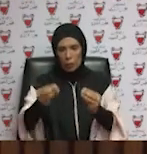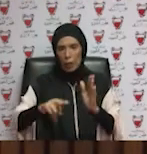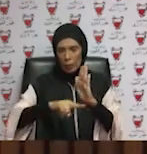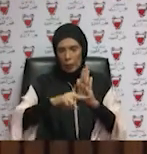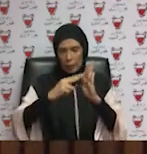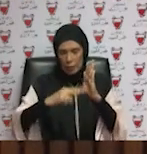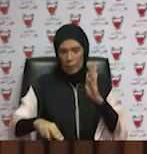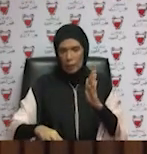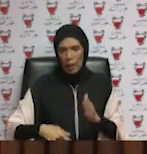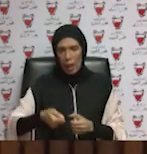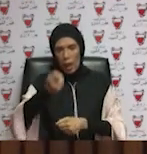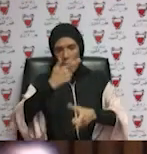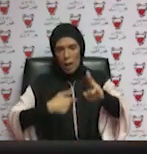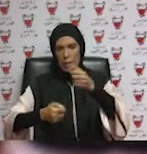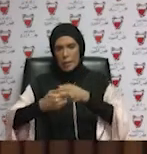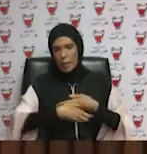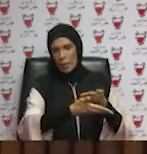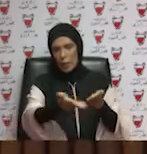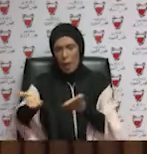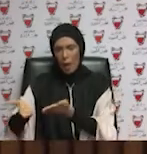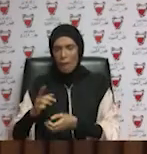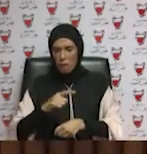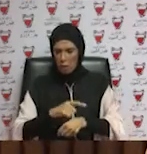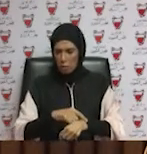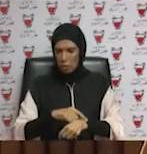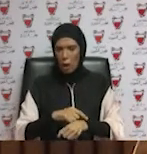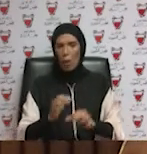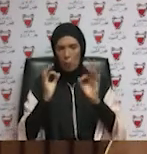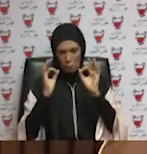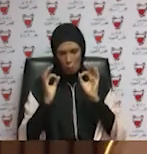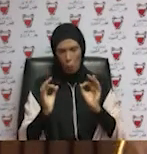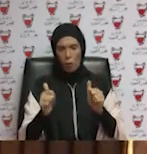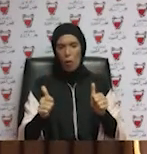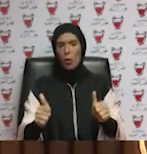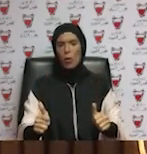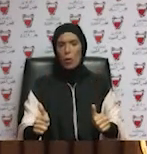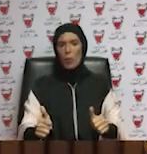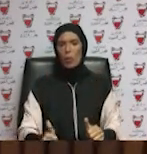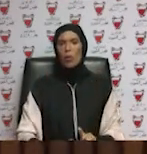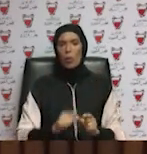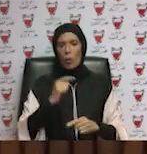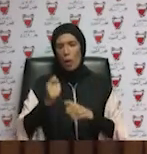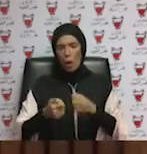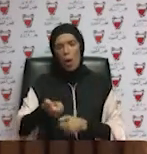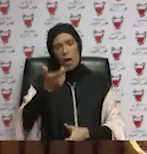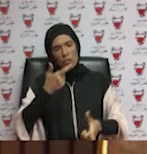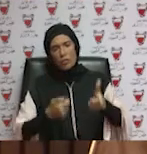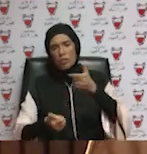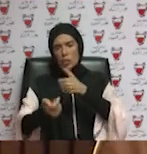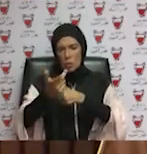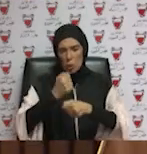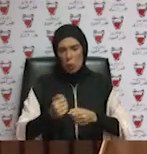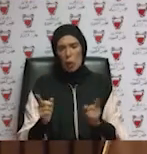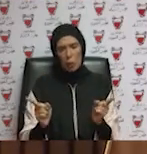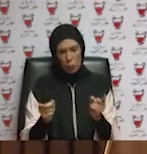الصيد فترة زمنية كافية مباشرة لمباشرة أنشطتهم بمرونة من غير أن